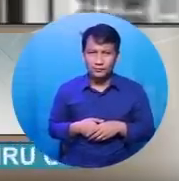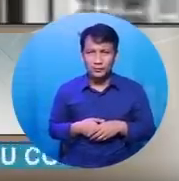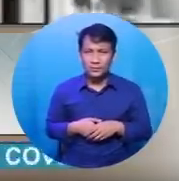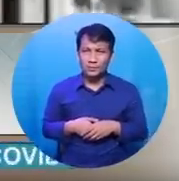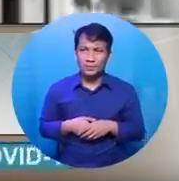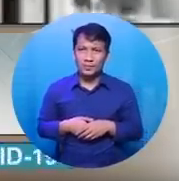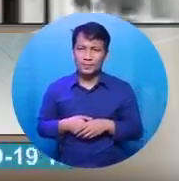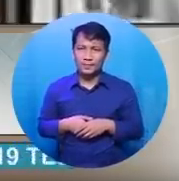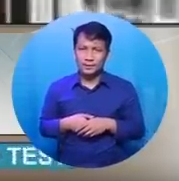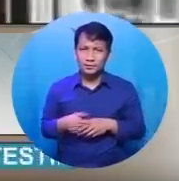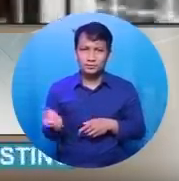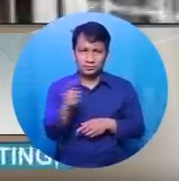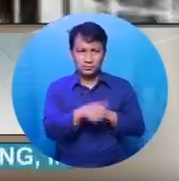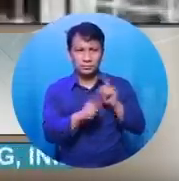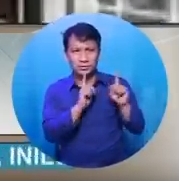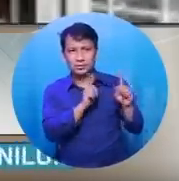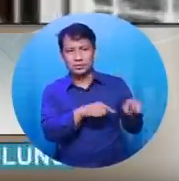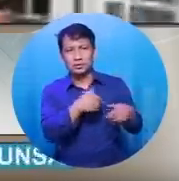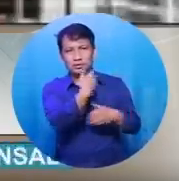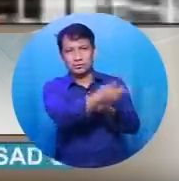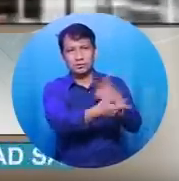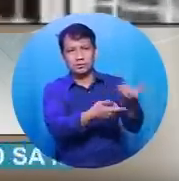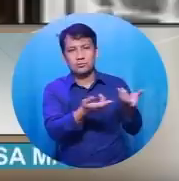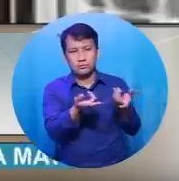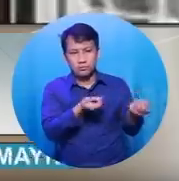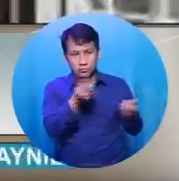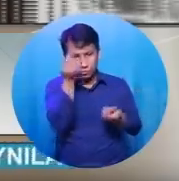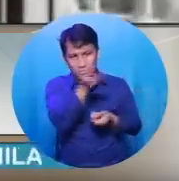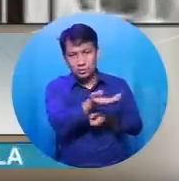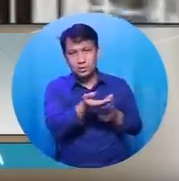sir, ay Idol Rati. Sumagot. Sinabi po namin